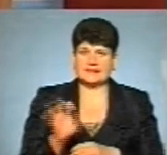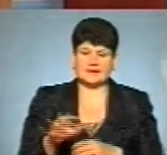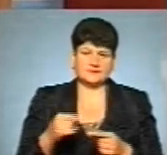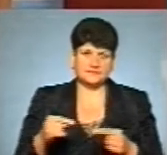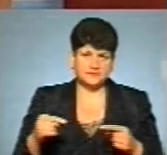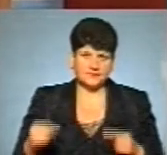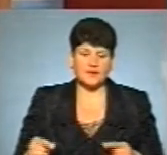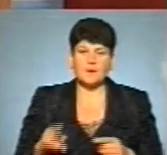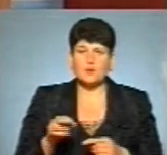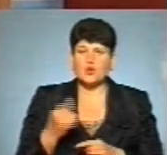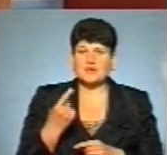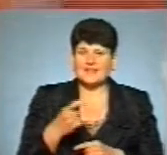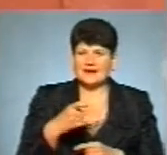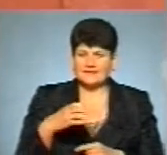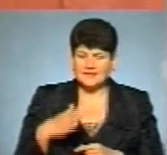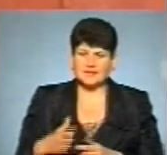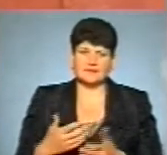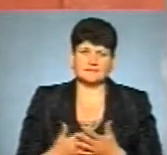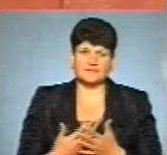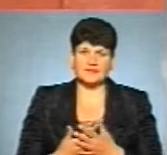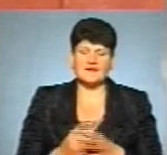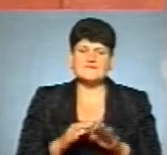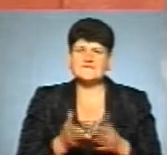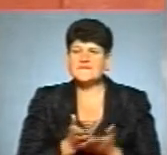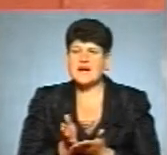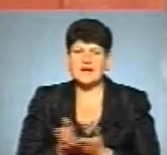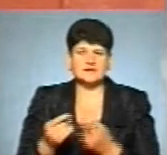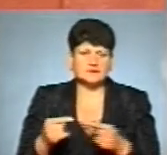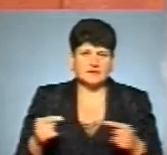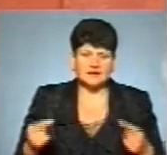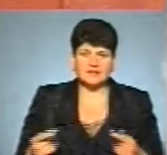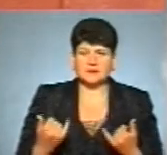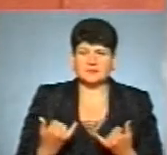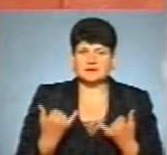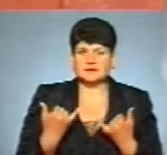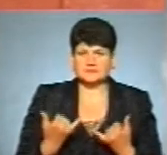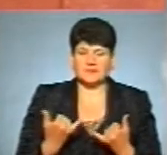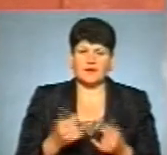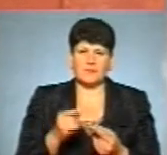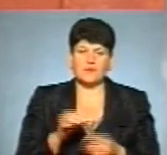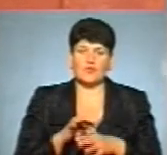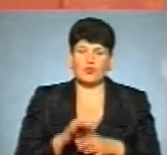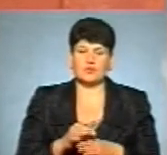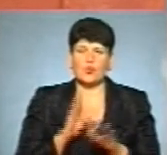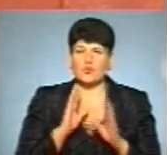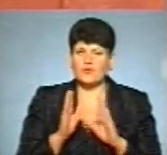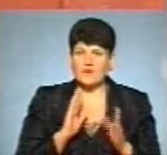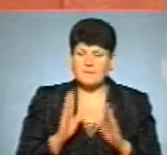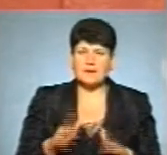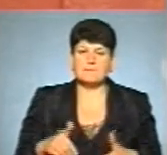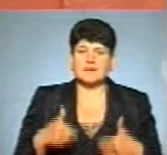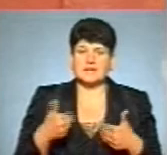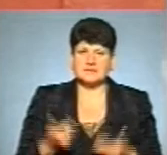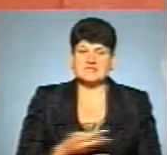по одній хвилині. Ну, варіацій дуже багато. Ми їх якраз і зараз проводимо на нашій фейсбучній сторінці. Ми їх передаємо